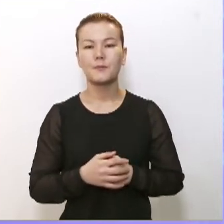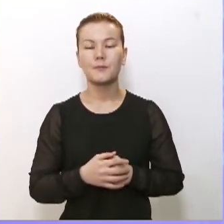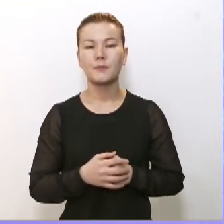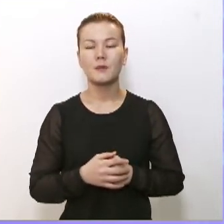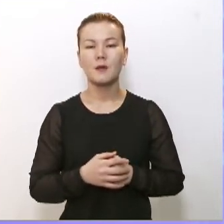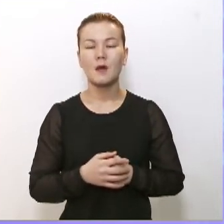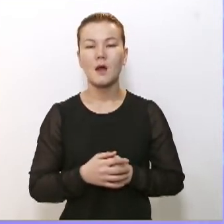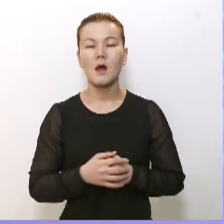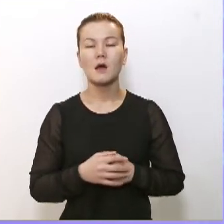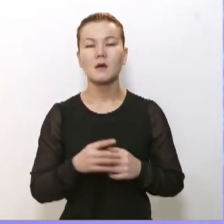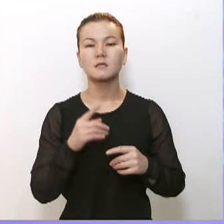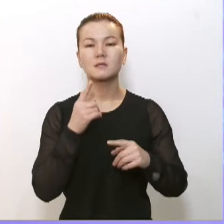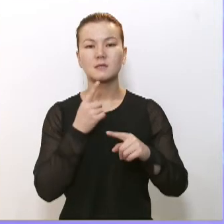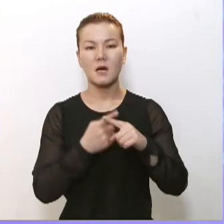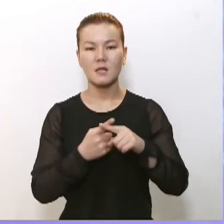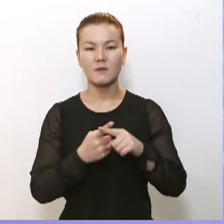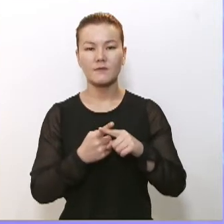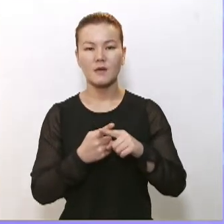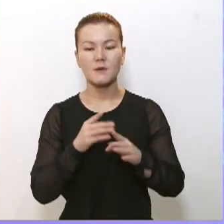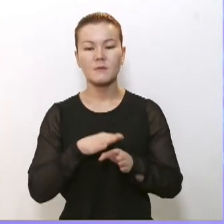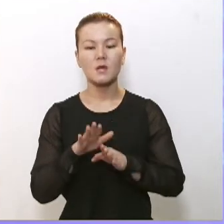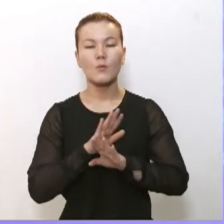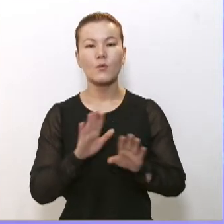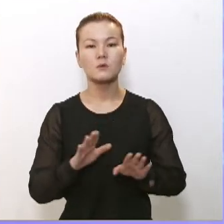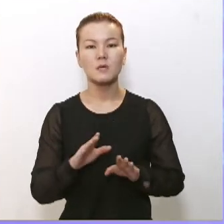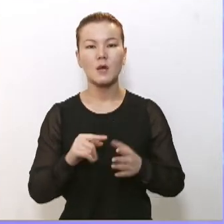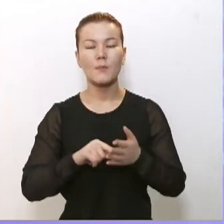складываем не полное произведение